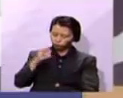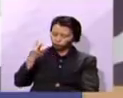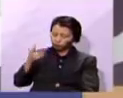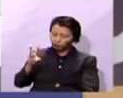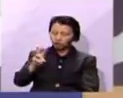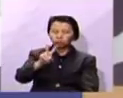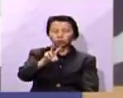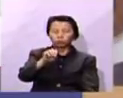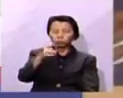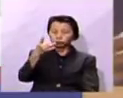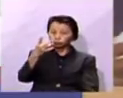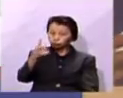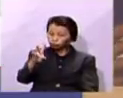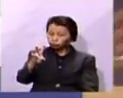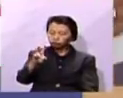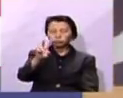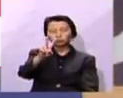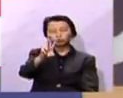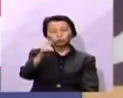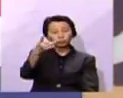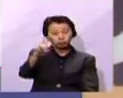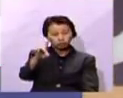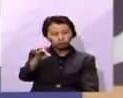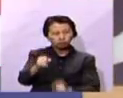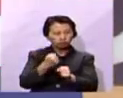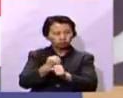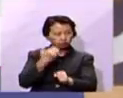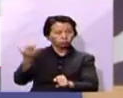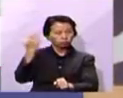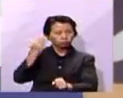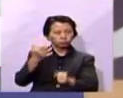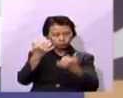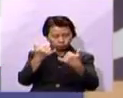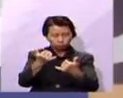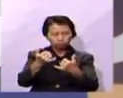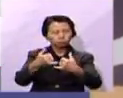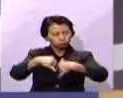2017, 2018. Tahun depan, Prof buat lagi.